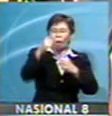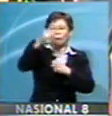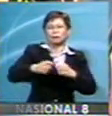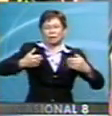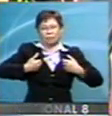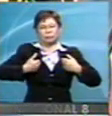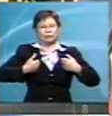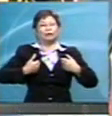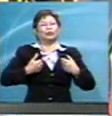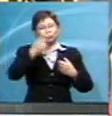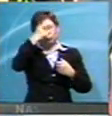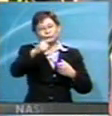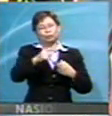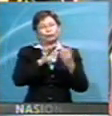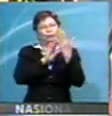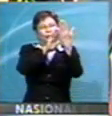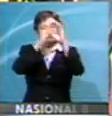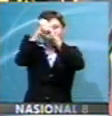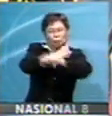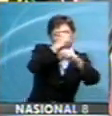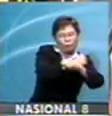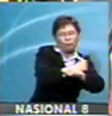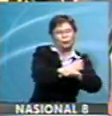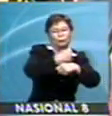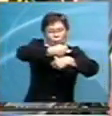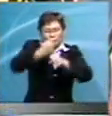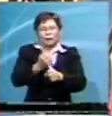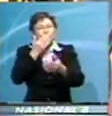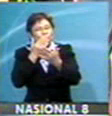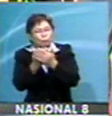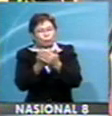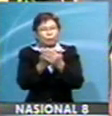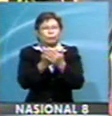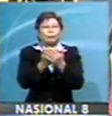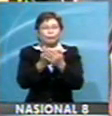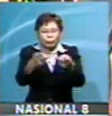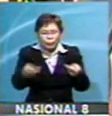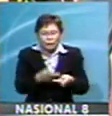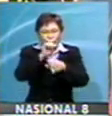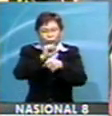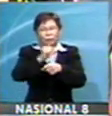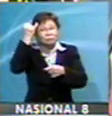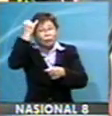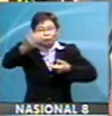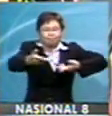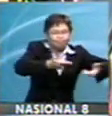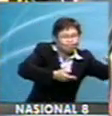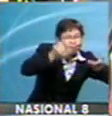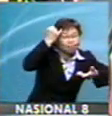to add the var chenges in creating a conduivevironmentled exch